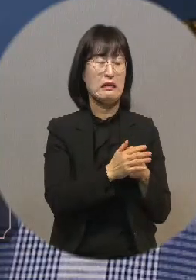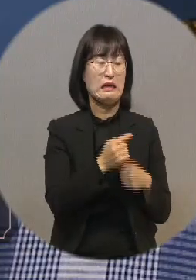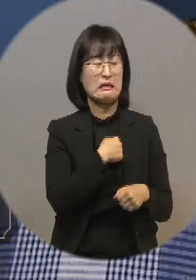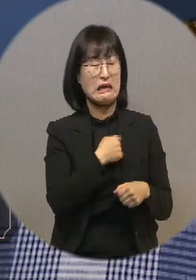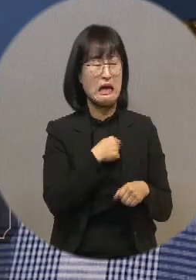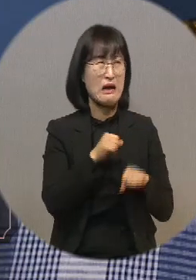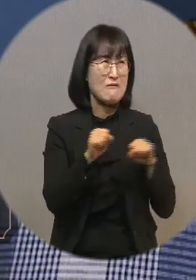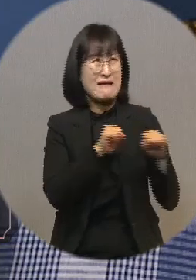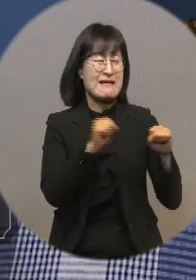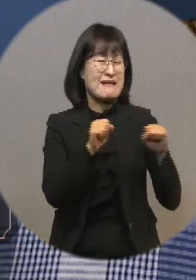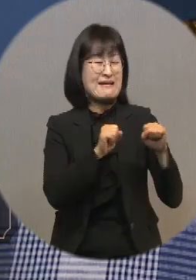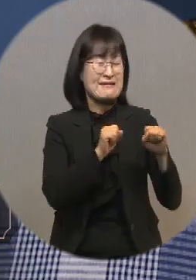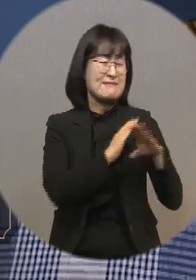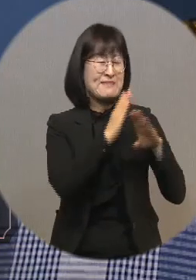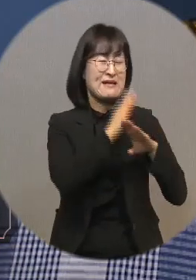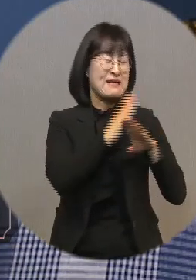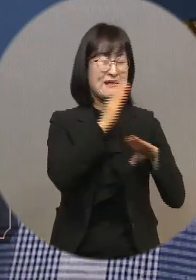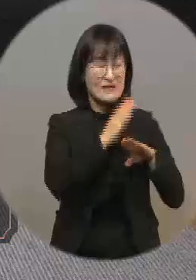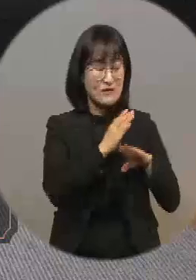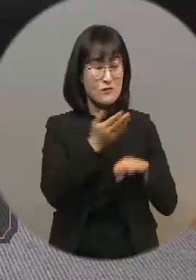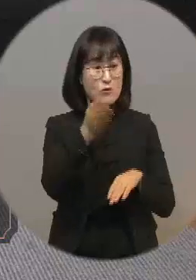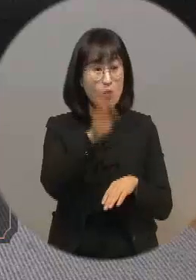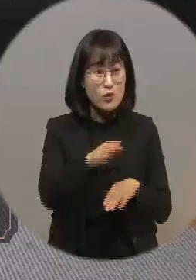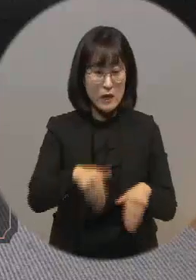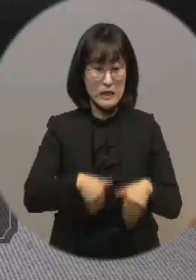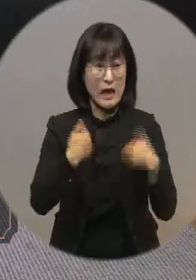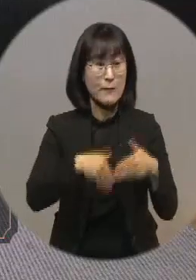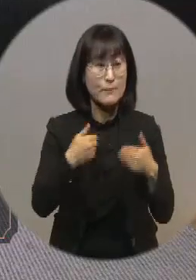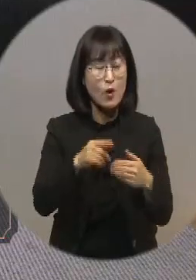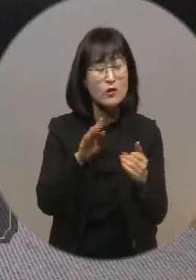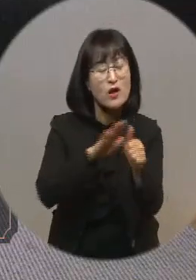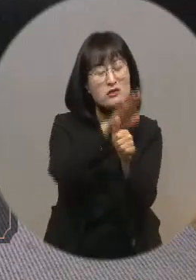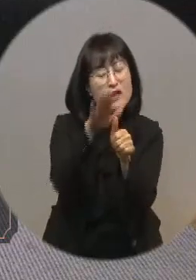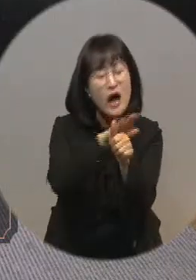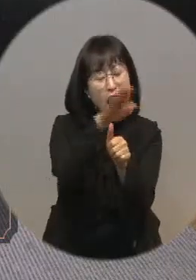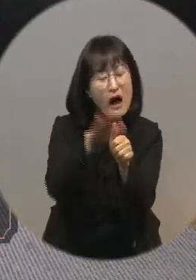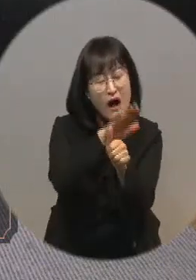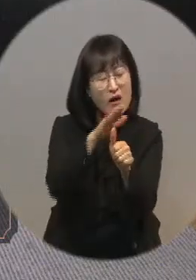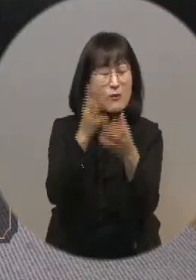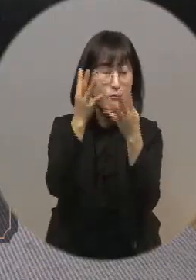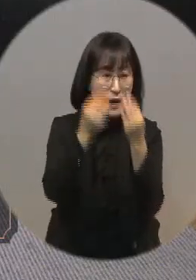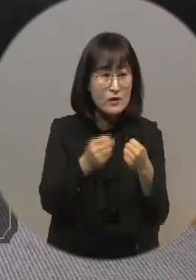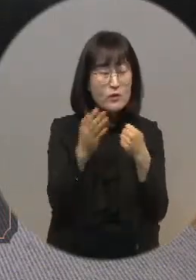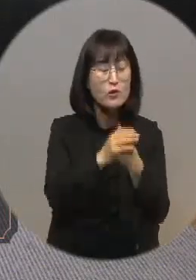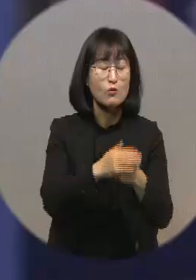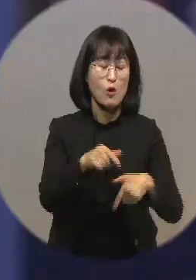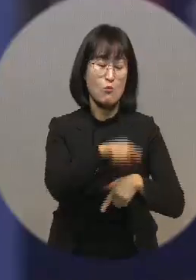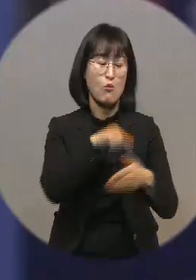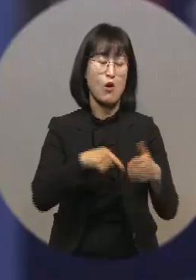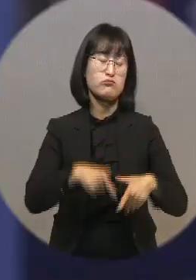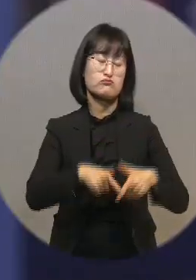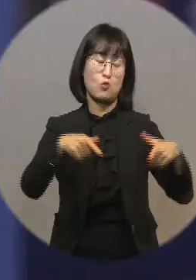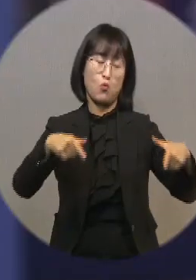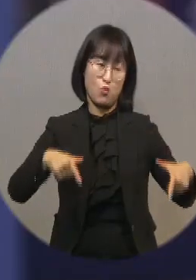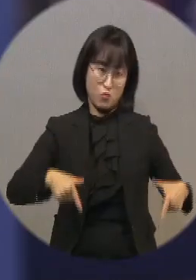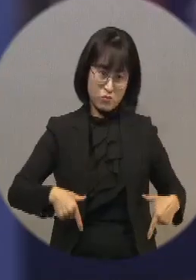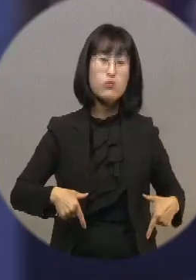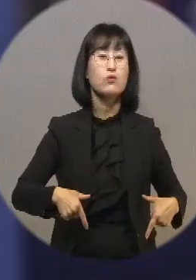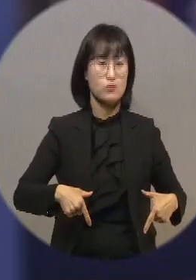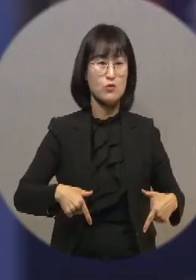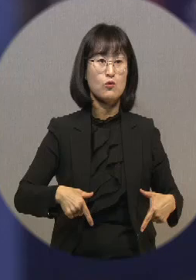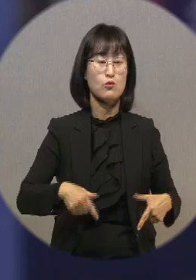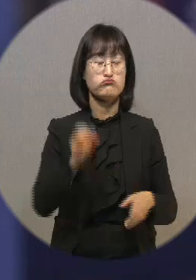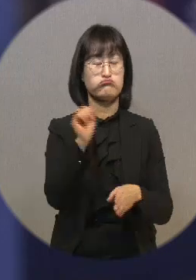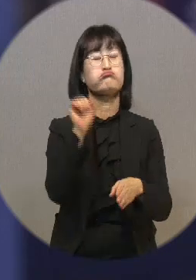면이 있다면 이 사람은 여기서 너무 사랑을 받으면서 살아서 너무 너그럽고 모든 것을 받아들일 수